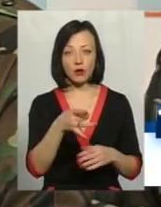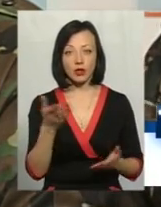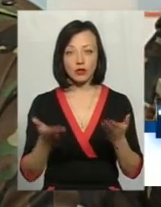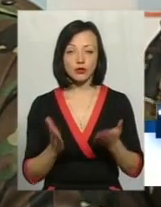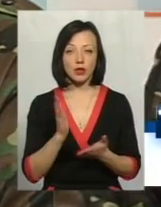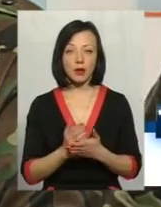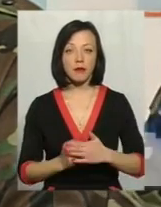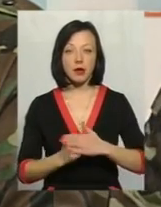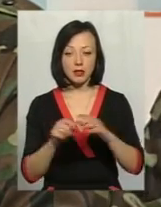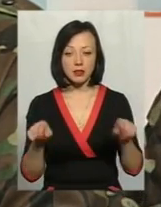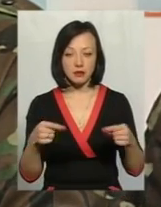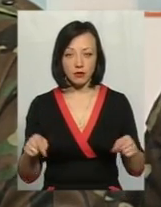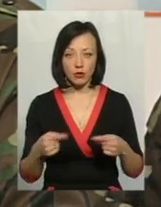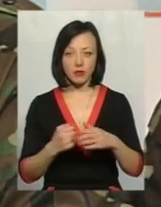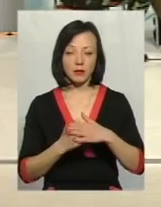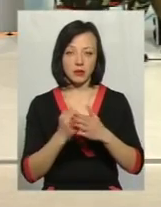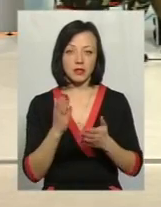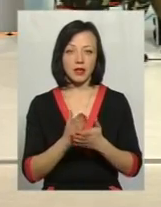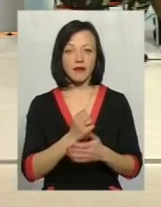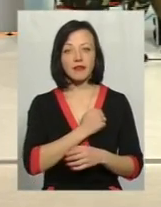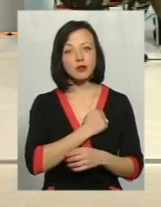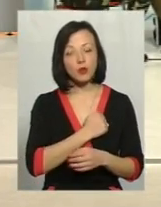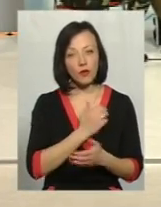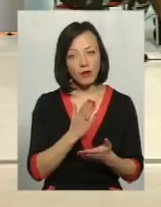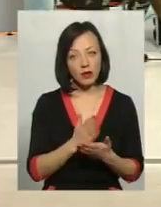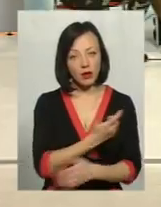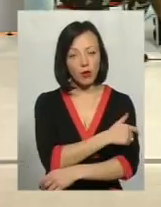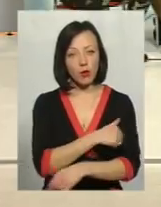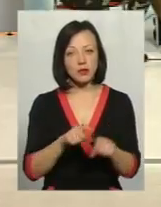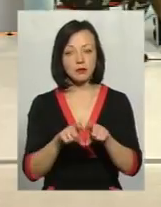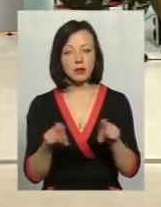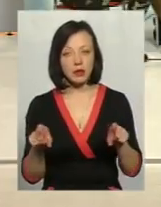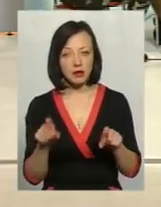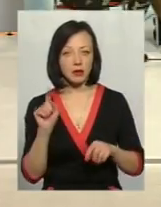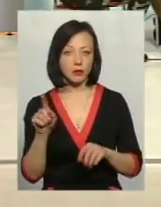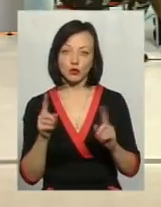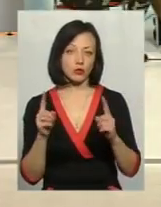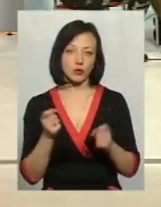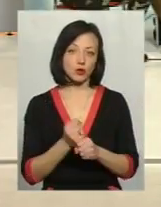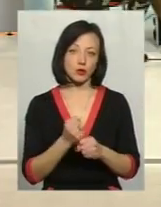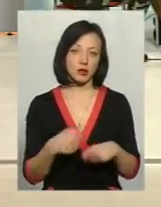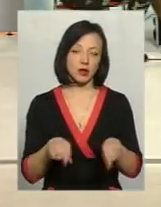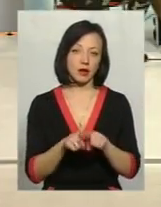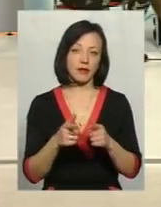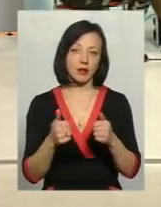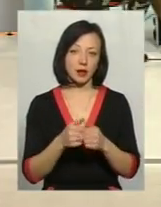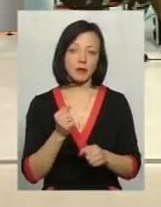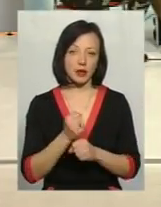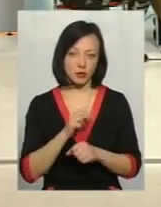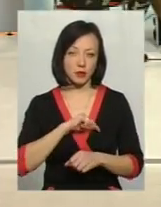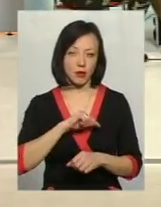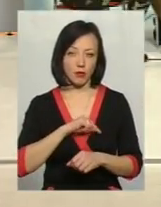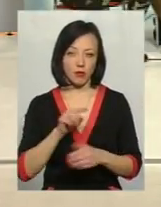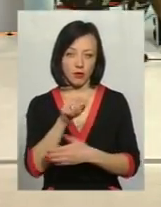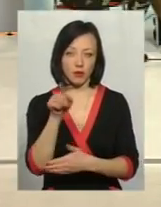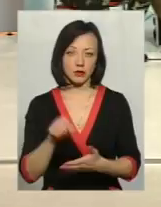база, створювати, ну, відповідну базу. Є військовий госпіталь, щоб там не зробити теж. А працюють психологи?